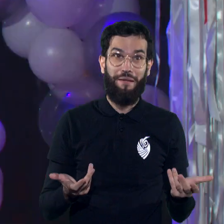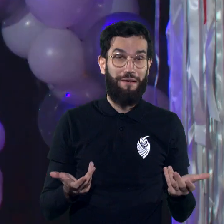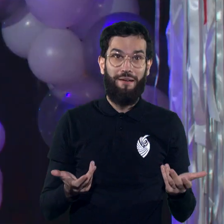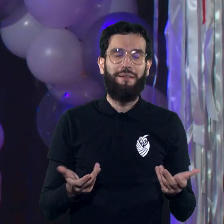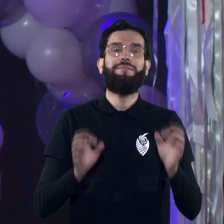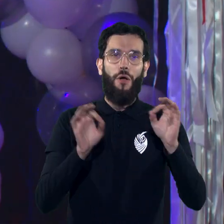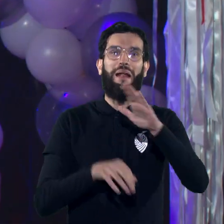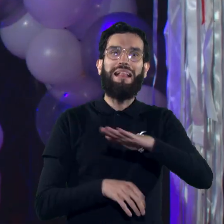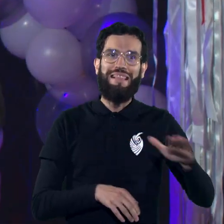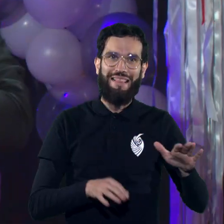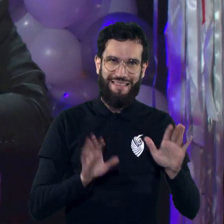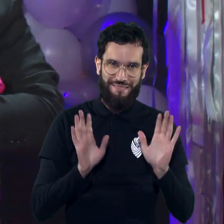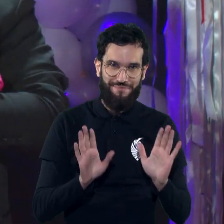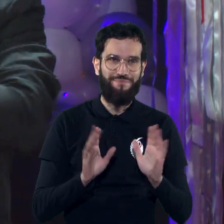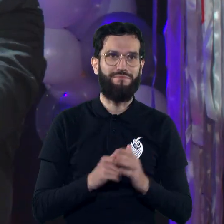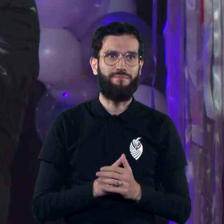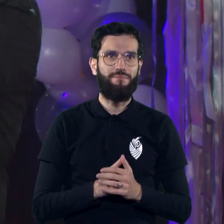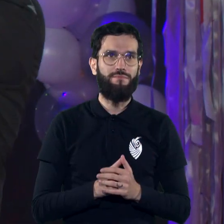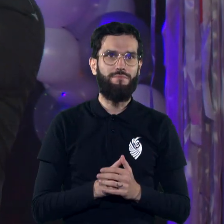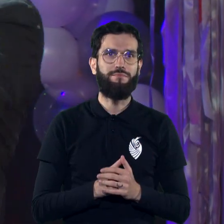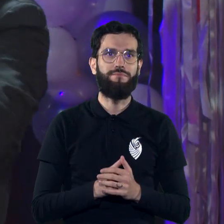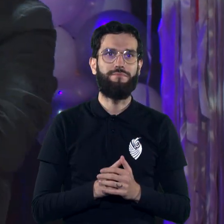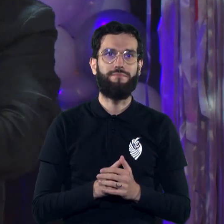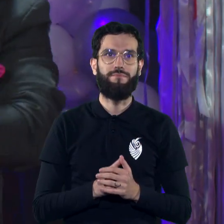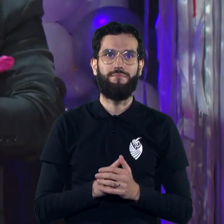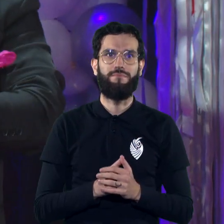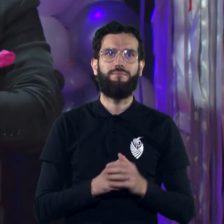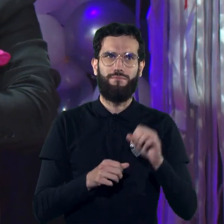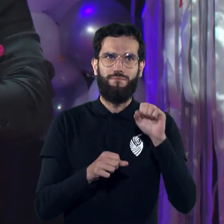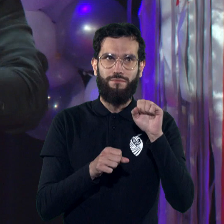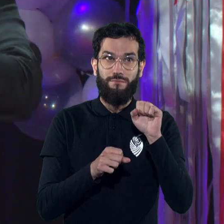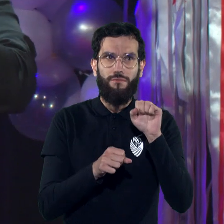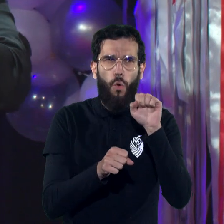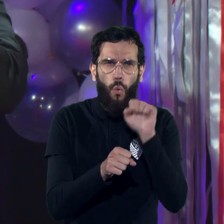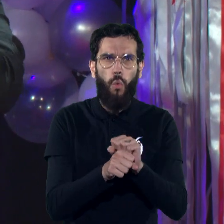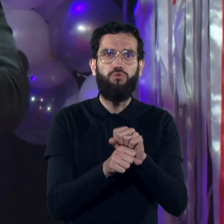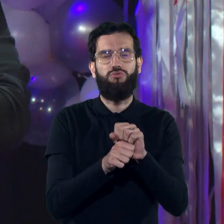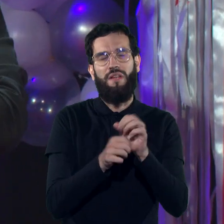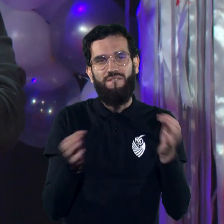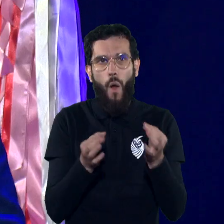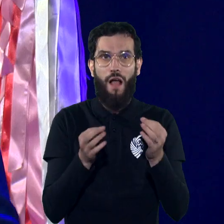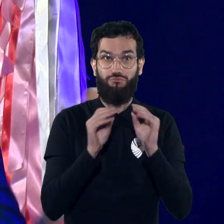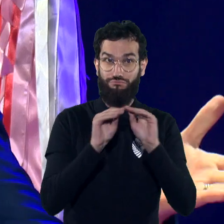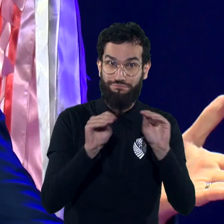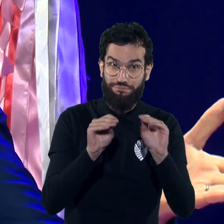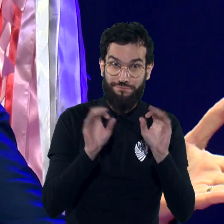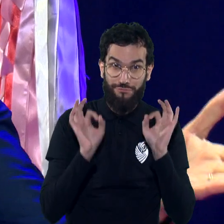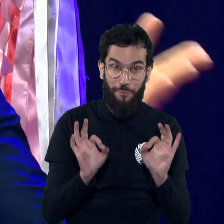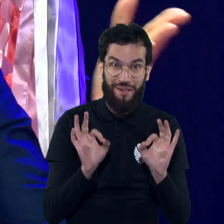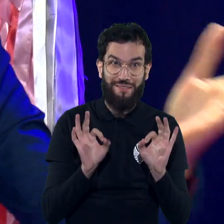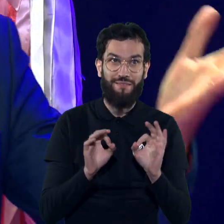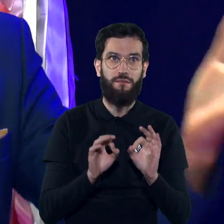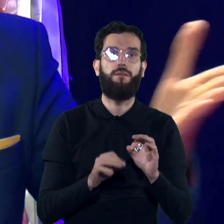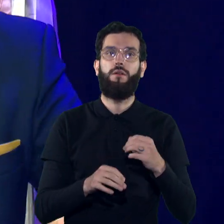Tak, deti, podľa mňa, určite aj podľa teba, zložité, že? Vás niečo naučíme. Ty vieš čítať